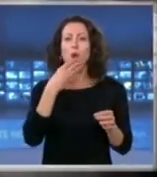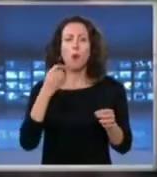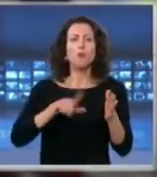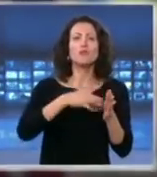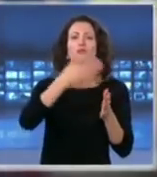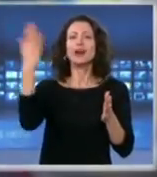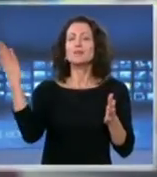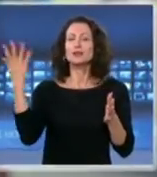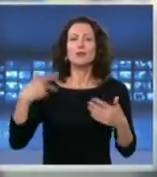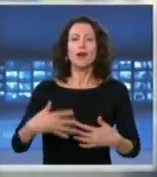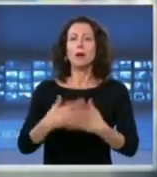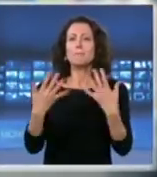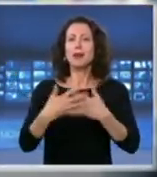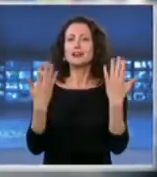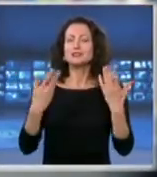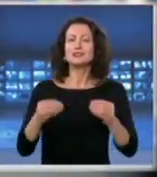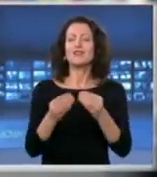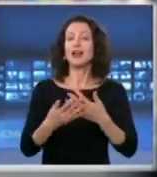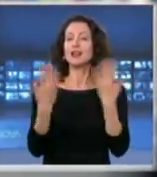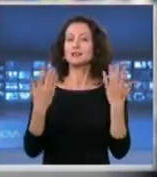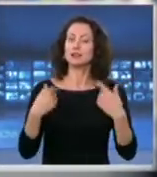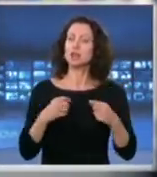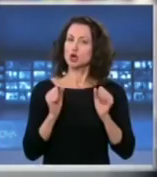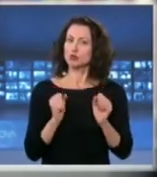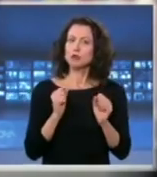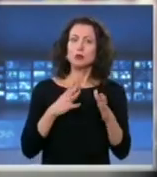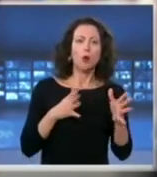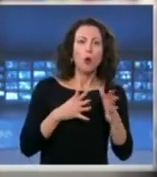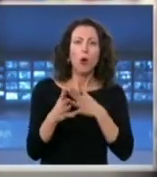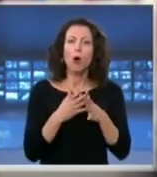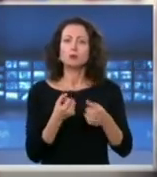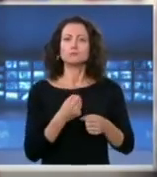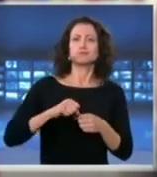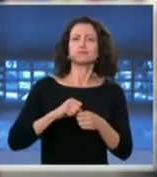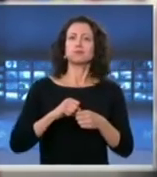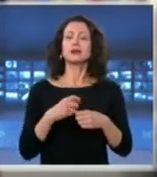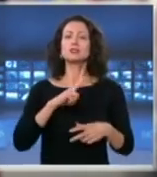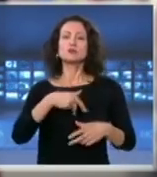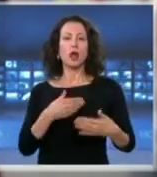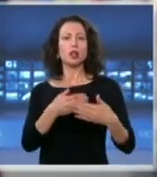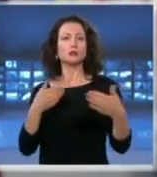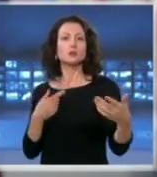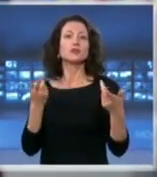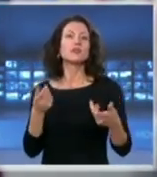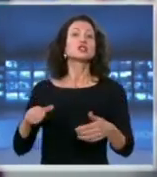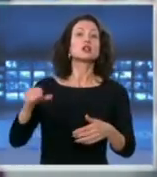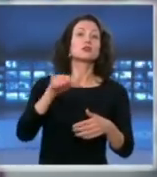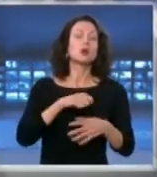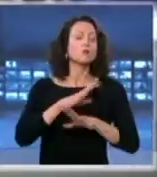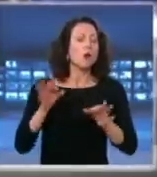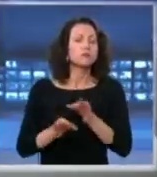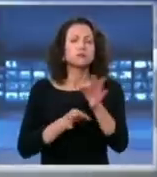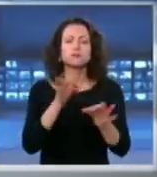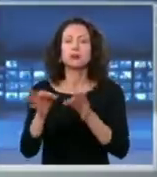Великден. Очаква се много хора да пренебрегнат изискванията за социална изолация, а това ще доведе до бум на заразените. Включи се